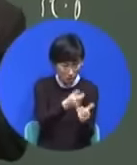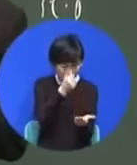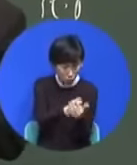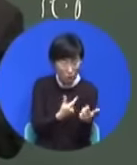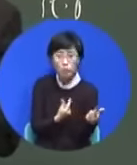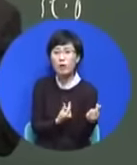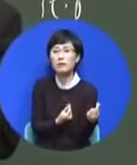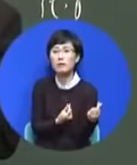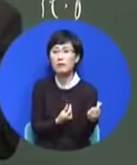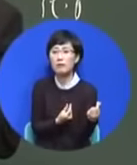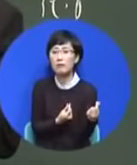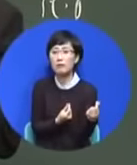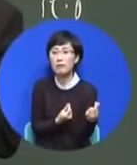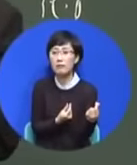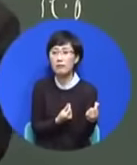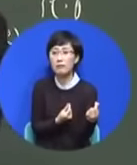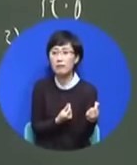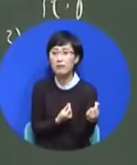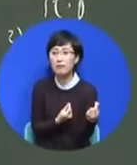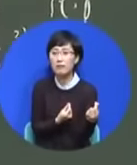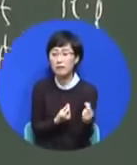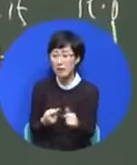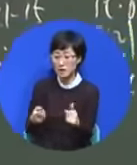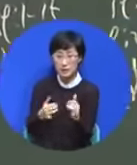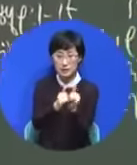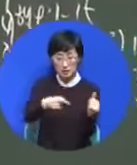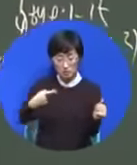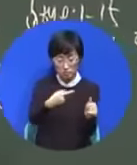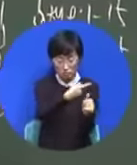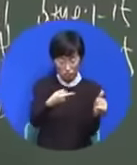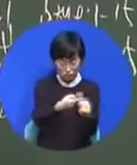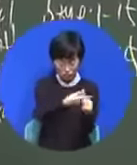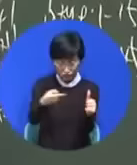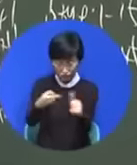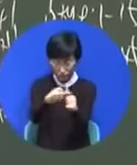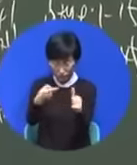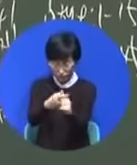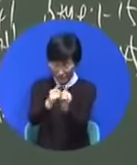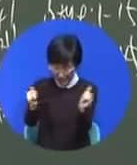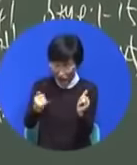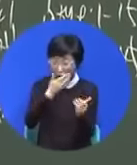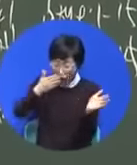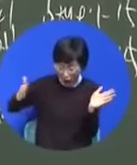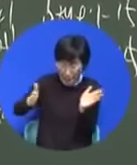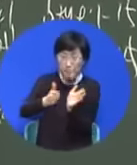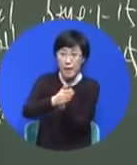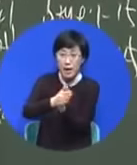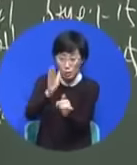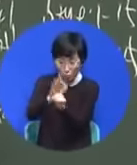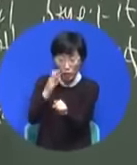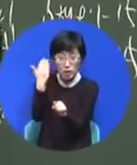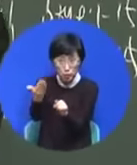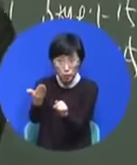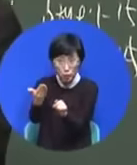살인범이 그렇잖아요 사람 죽인 사람을 안 도와줘야지 도와주면 같은 살인범 된다니까요